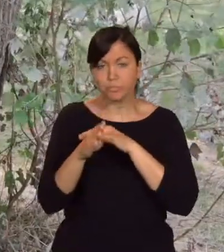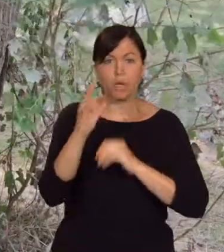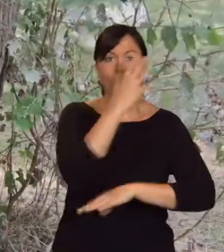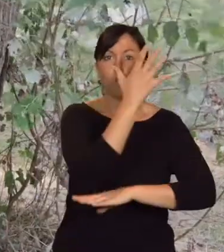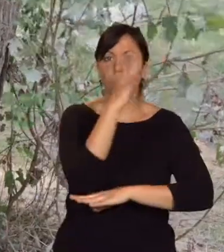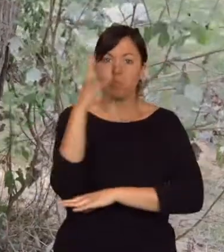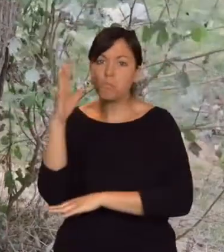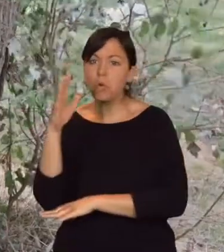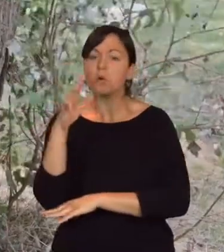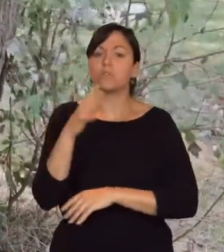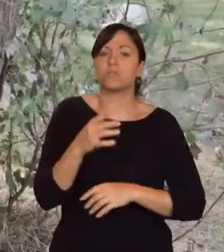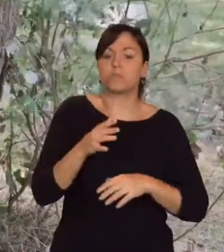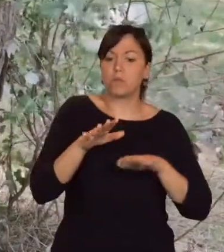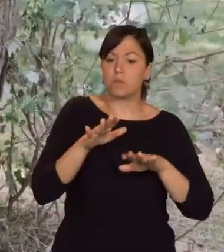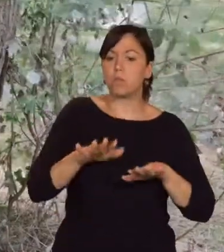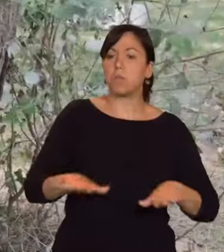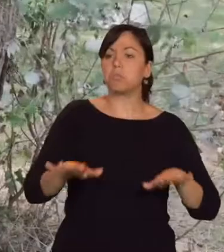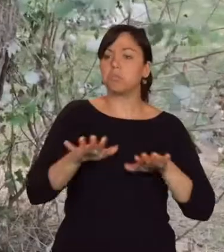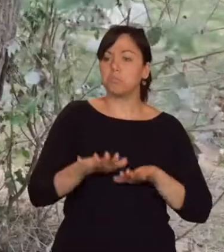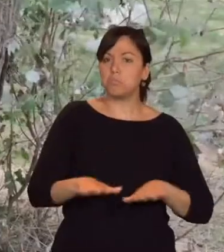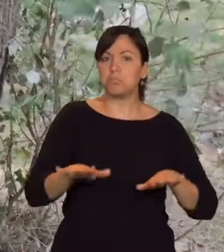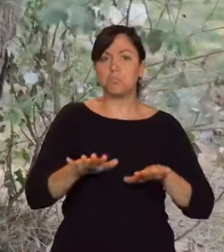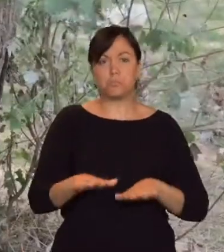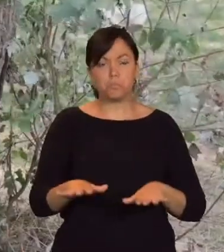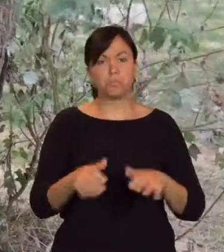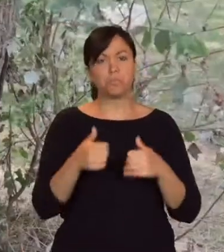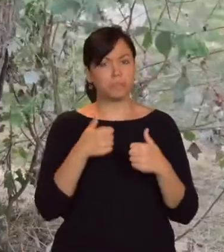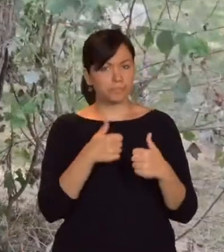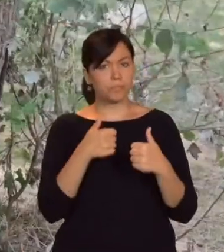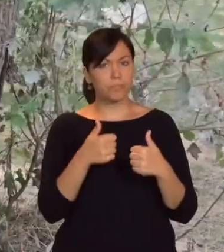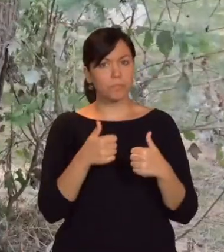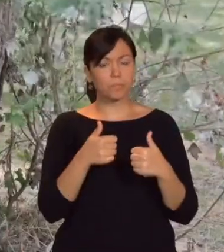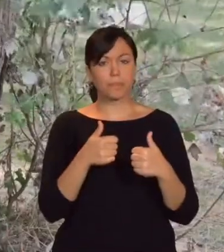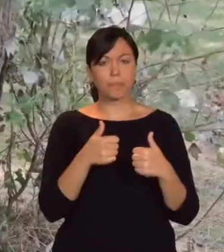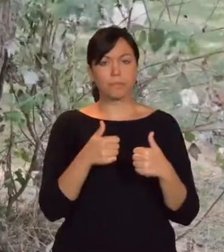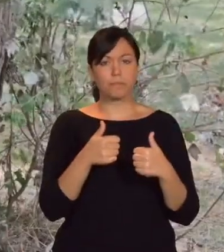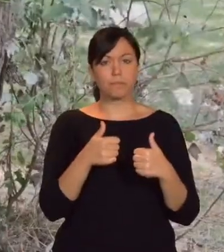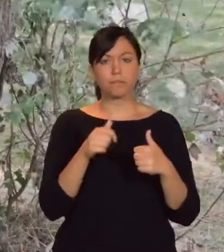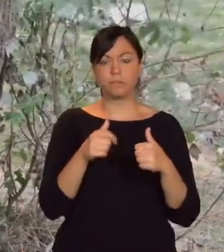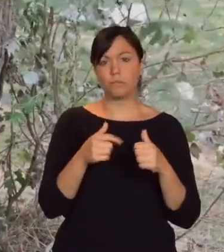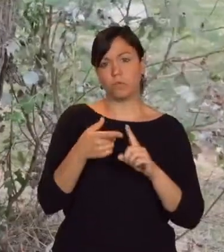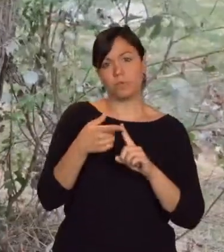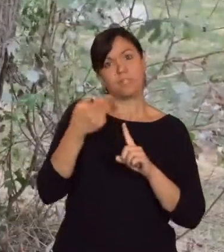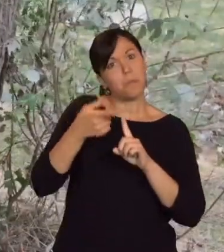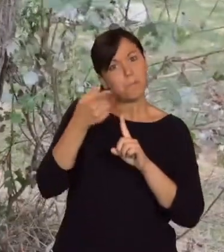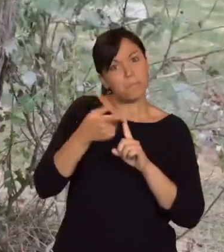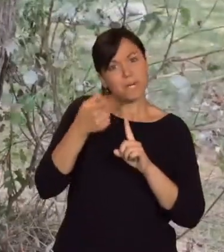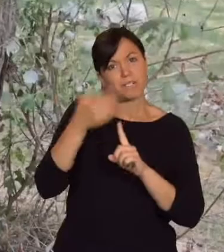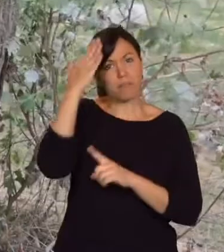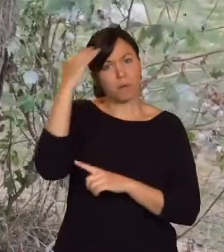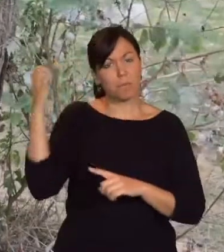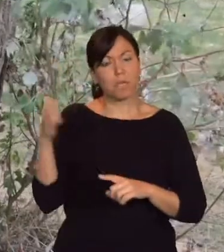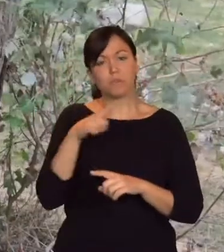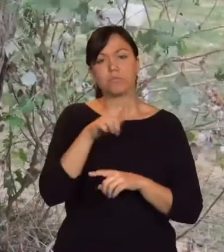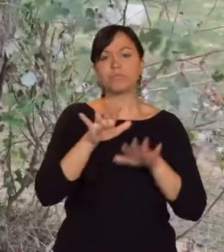estaven més en la seva salsa. I no sé, va ser com algo molt especial, perquè cada cop estaven